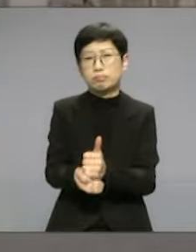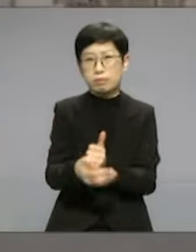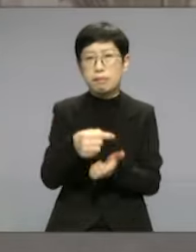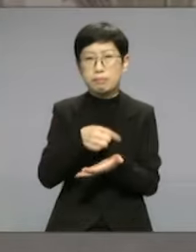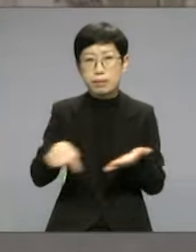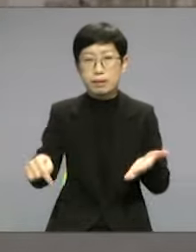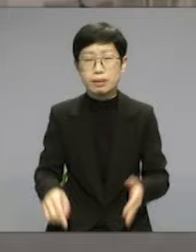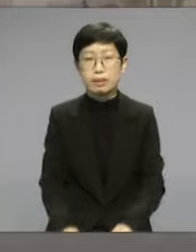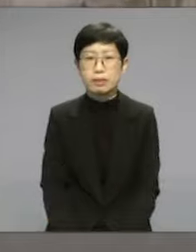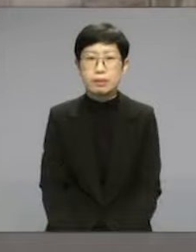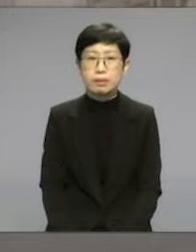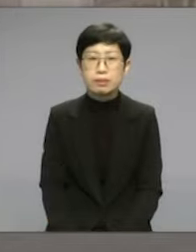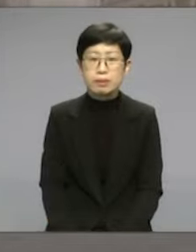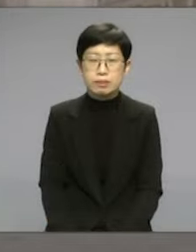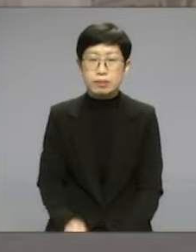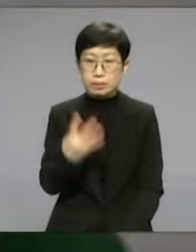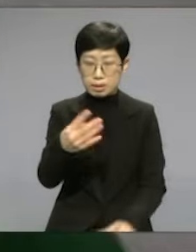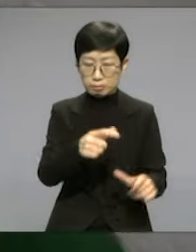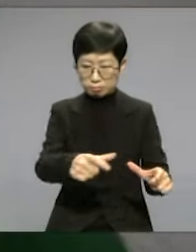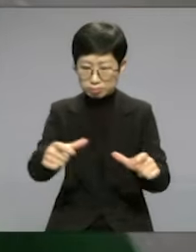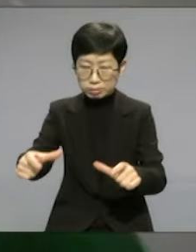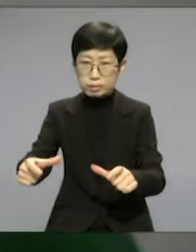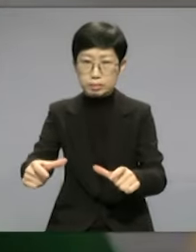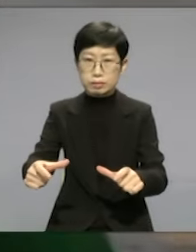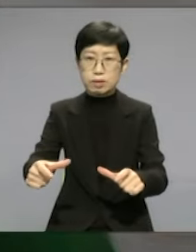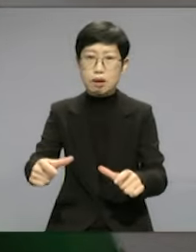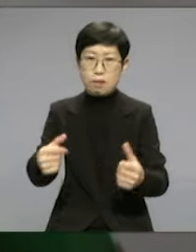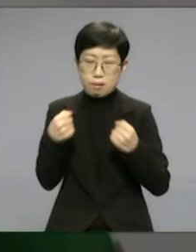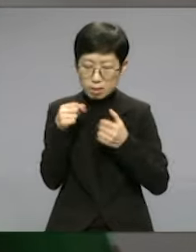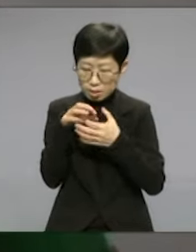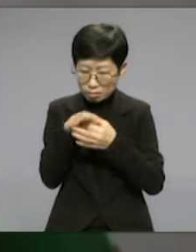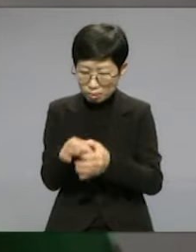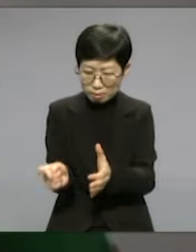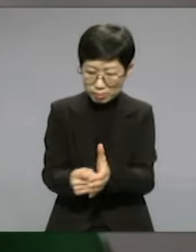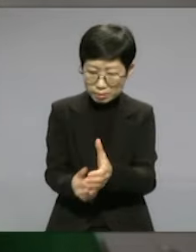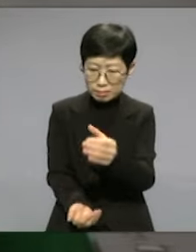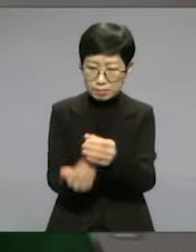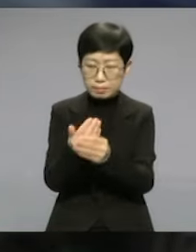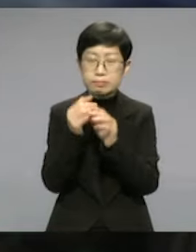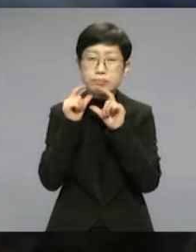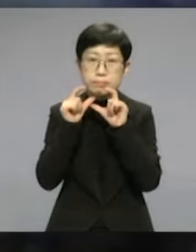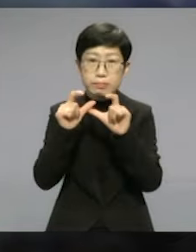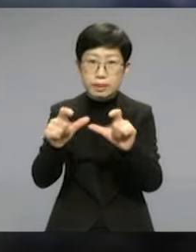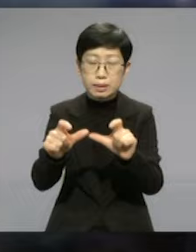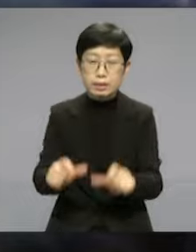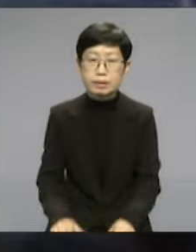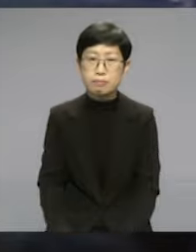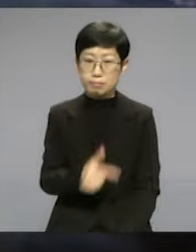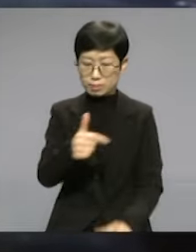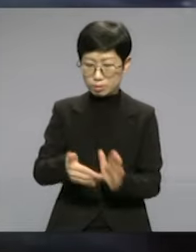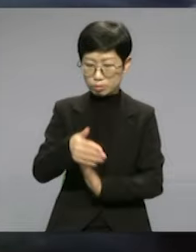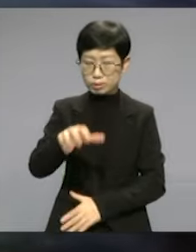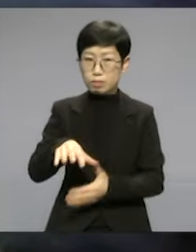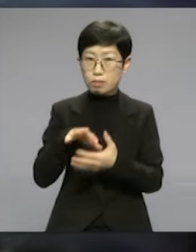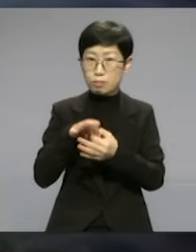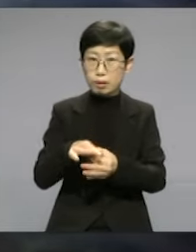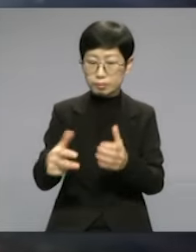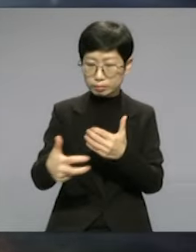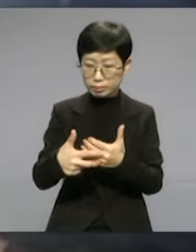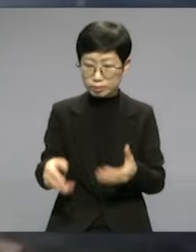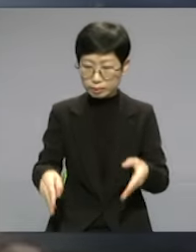브라질 보건당국은 4개 주의 공중보건 비상사태를 선포하고 대도시에는 관련